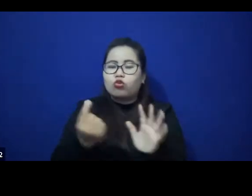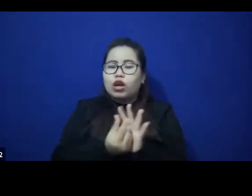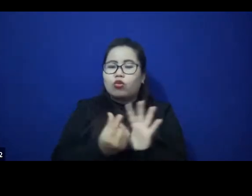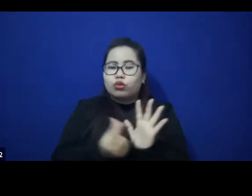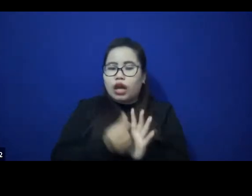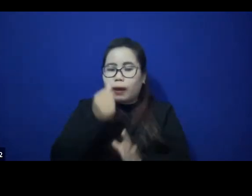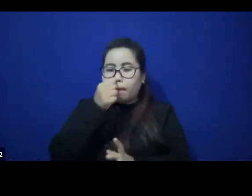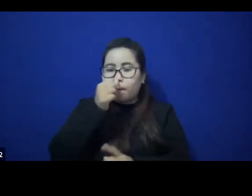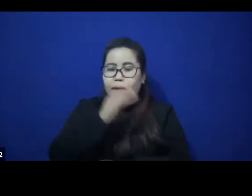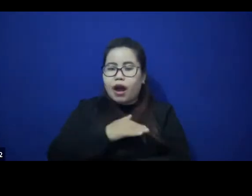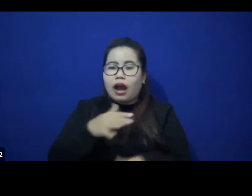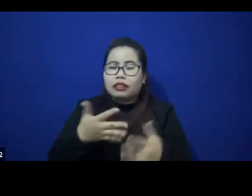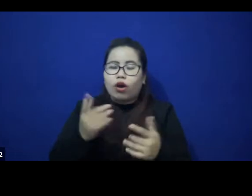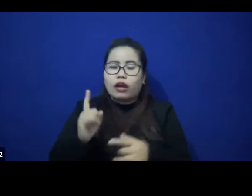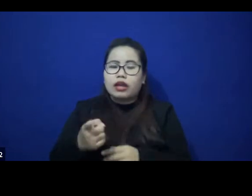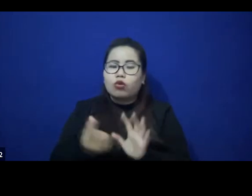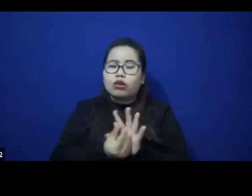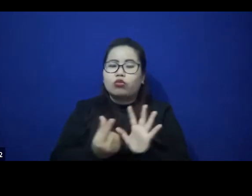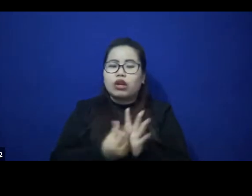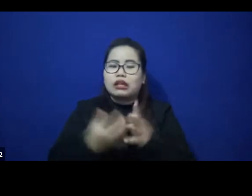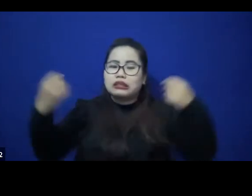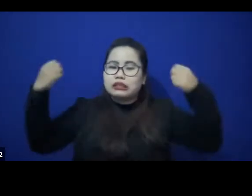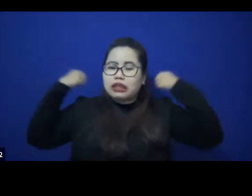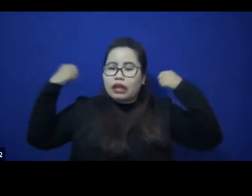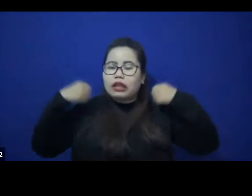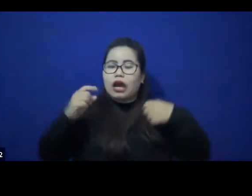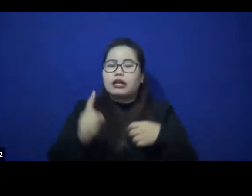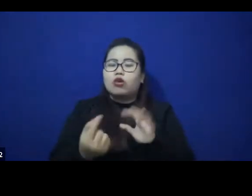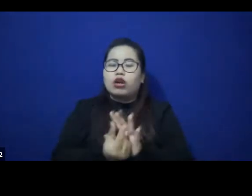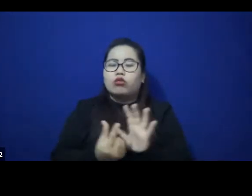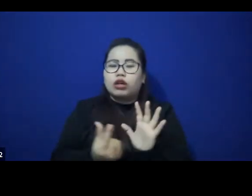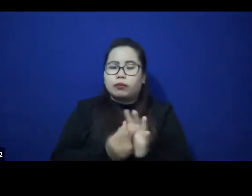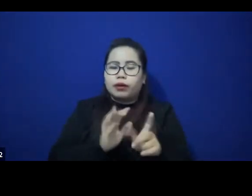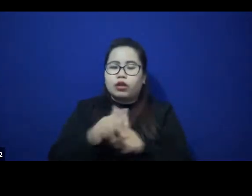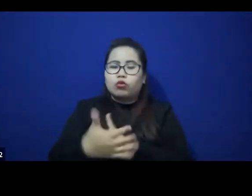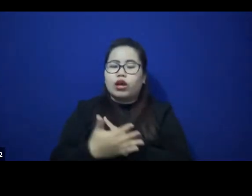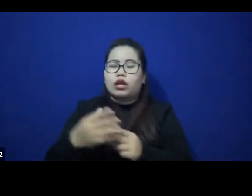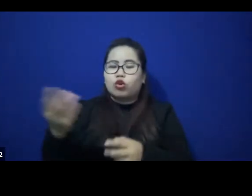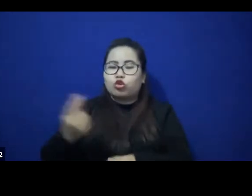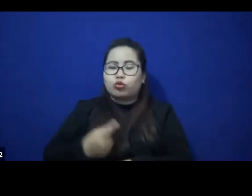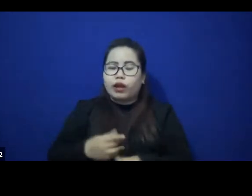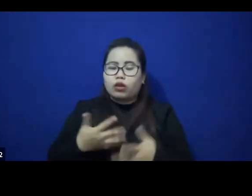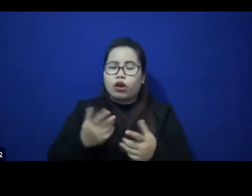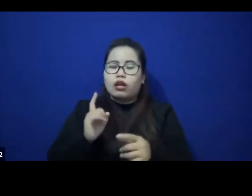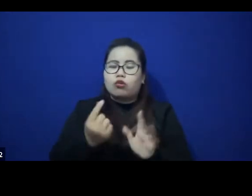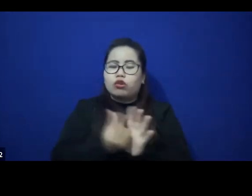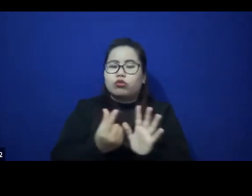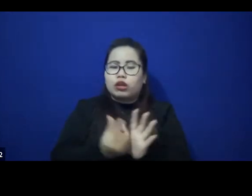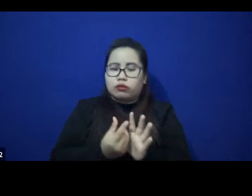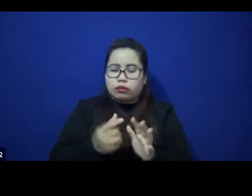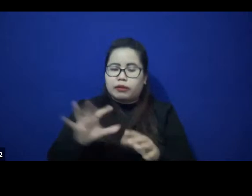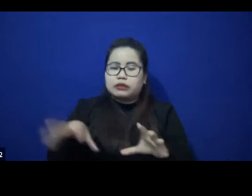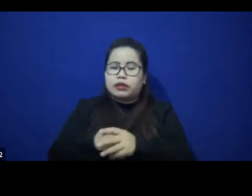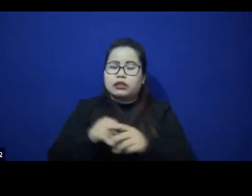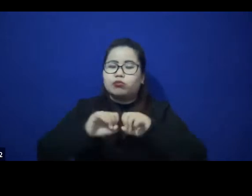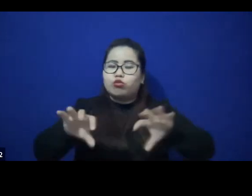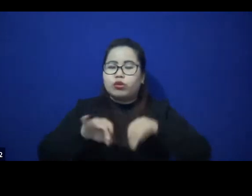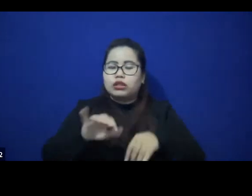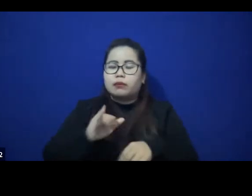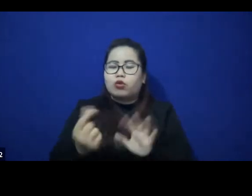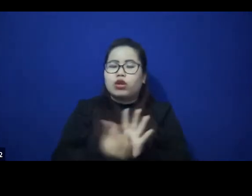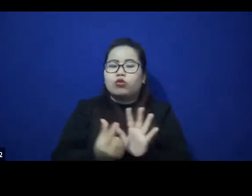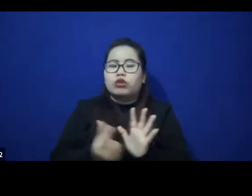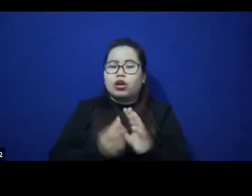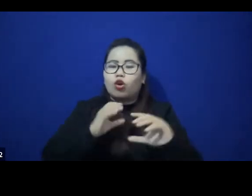undang-undang kesehatan undang-undang Perlindungan Konsumen undang-undang Keterbukaan Informasi Publik dan undang-undang Telekomunikasi kita